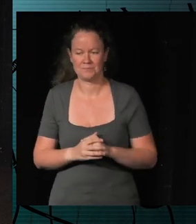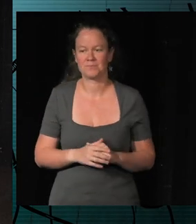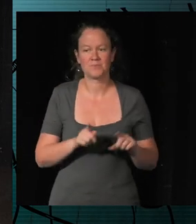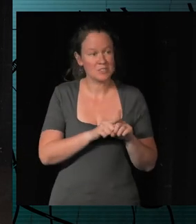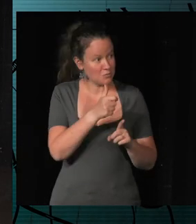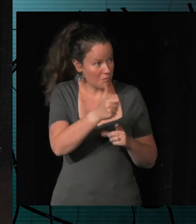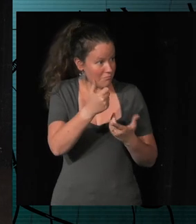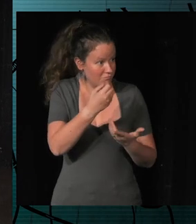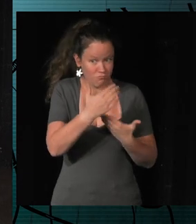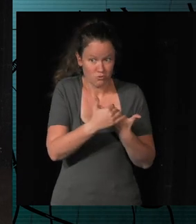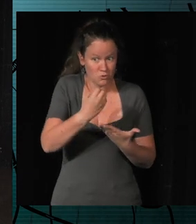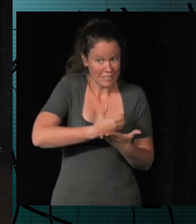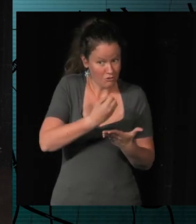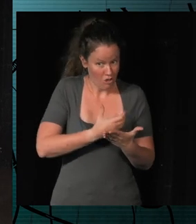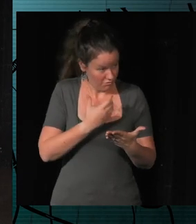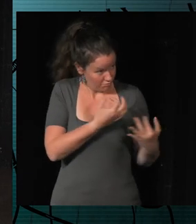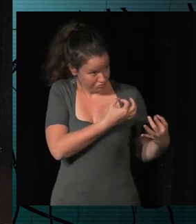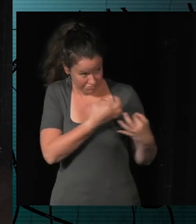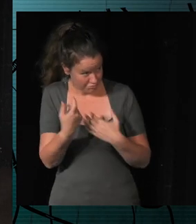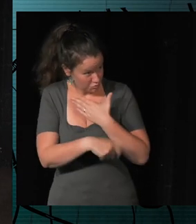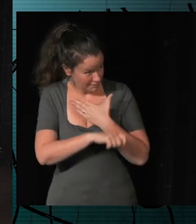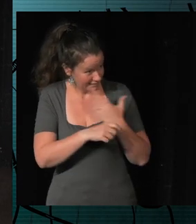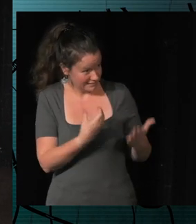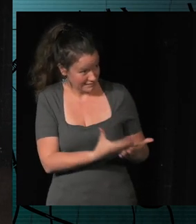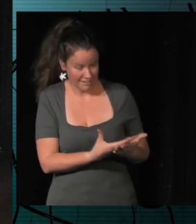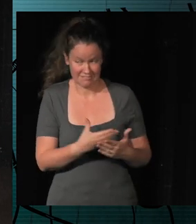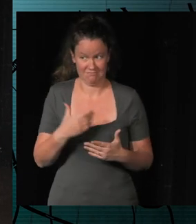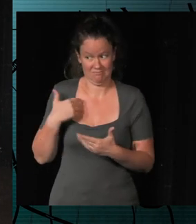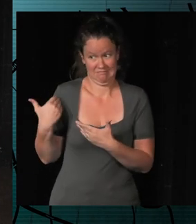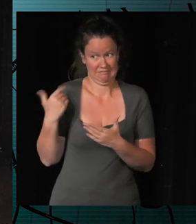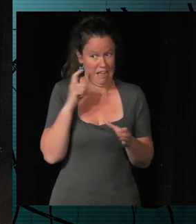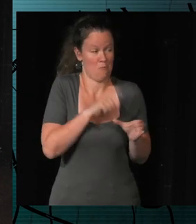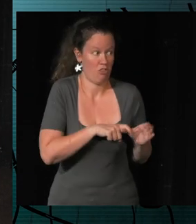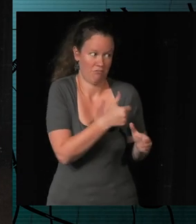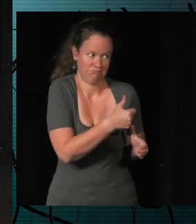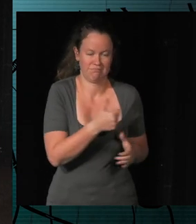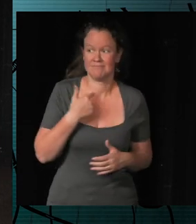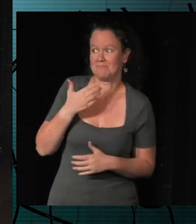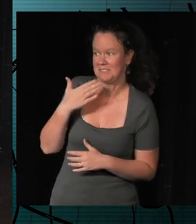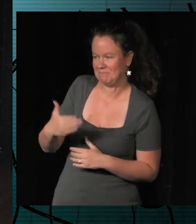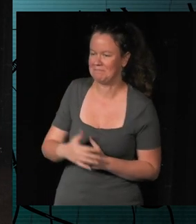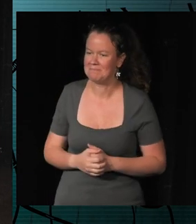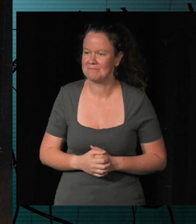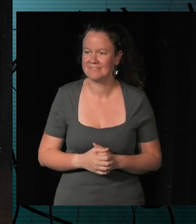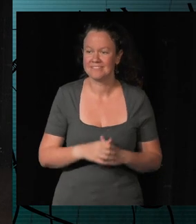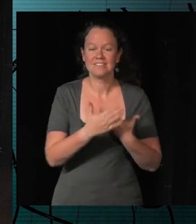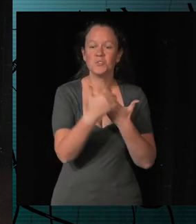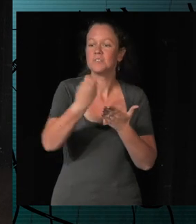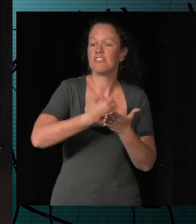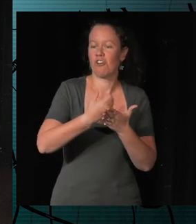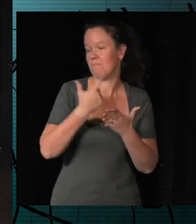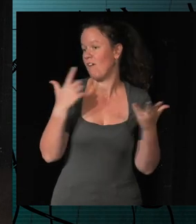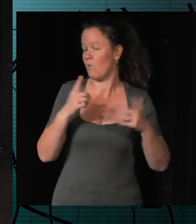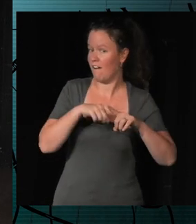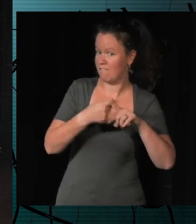hebdomadaire à laquelle je me suis abonné il y a pas longtemps et qui est vraiment mortelle donc je la conseille merci beaucoup qui parle de d'horreur en fait de films